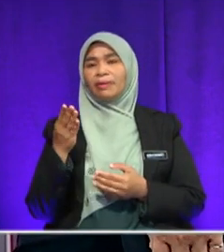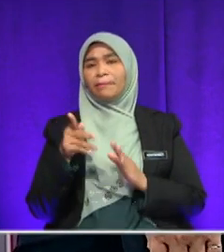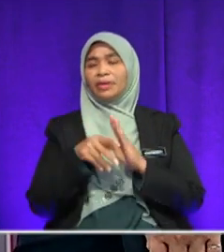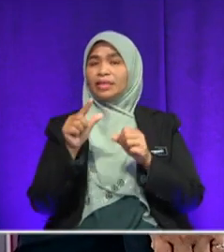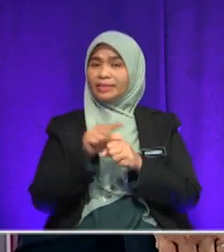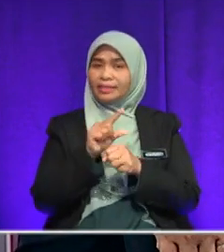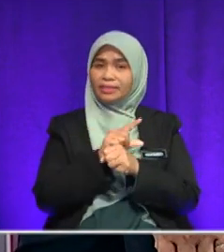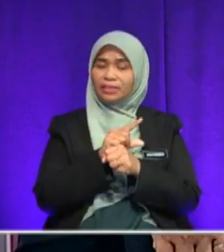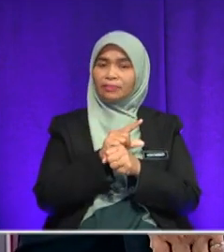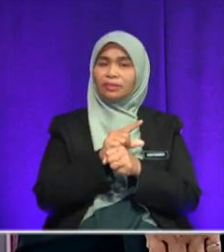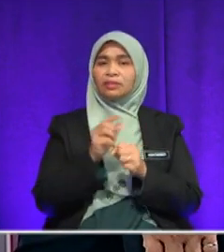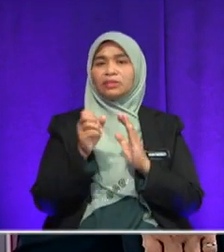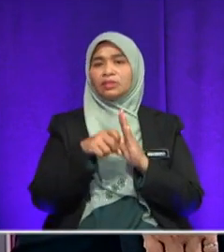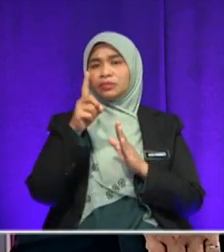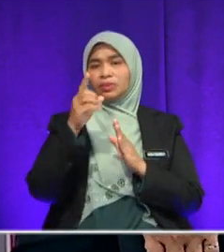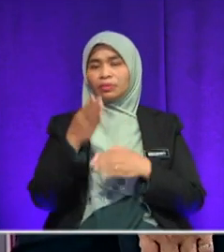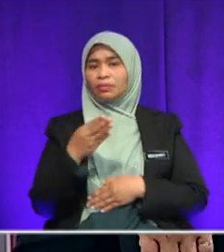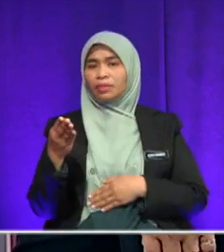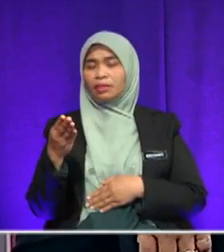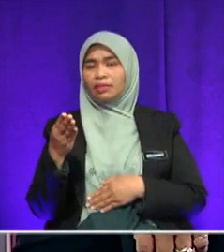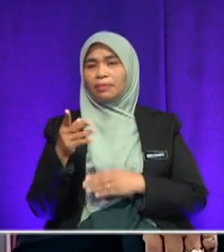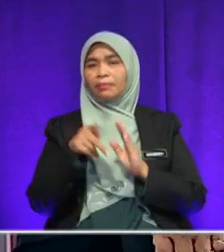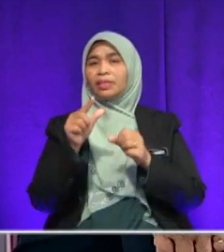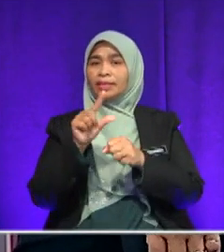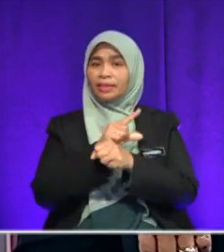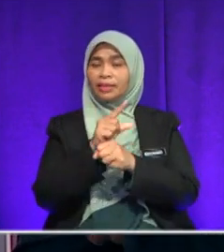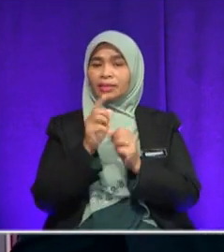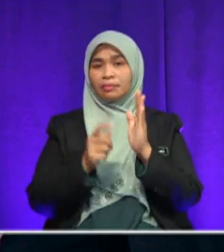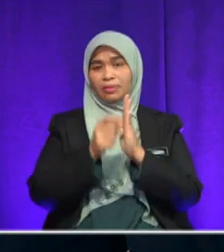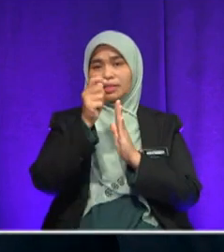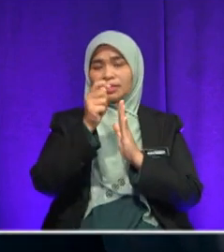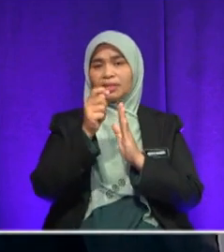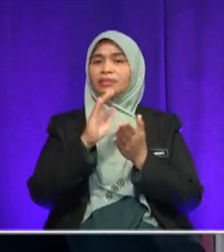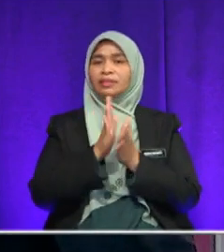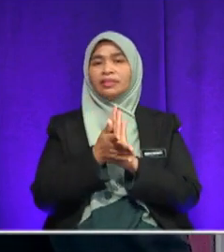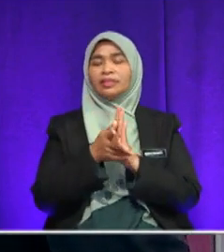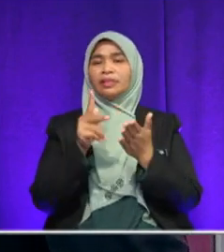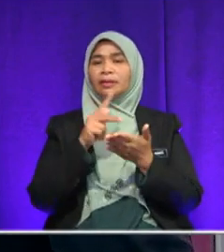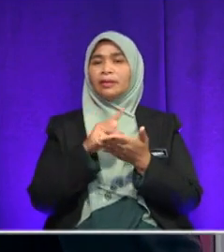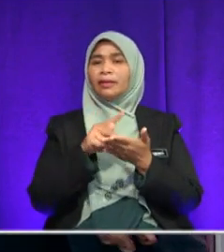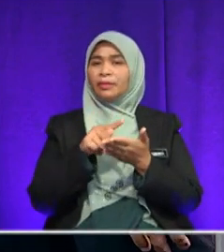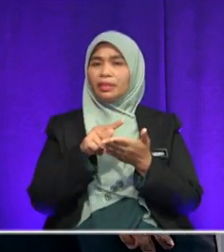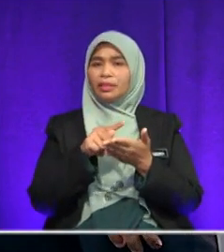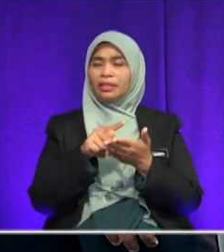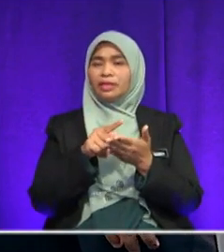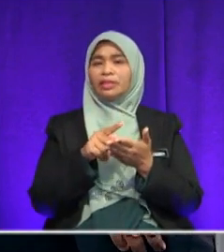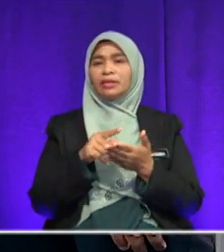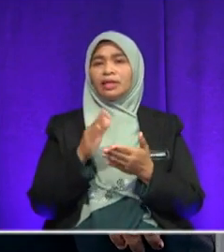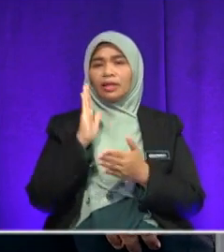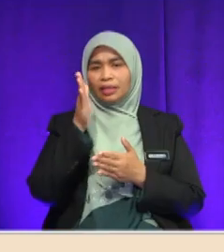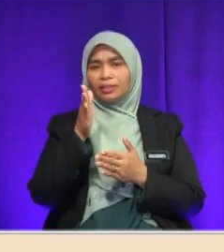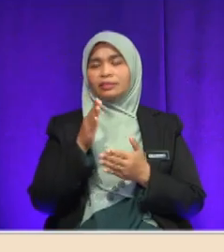harga sesuatu barang penggenap tadi meningkat, kuantiti yang diminta ke atas barang satu lain